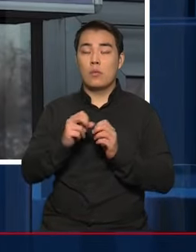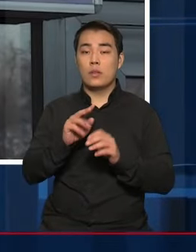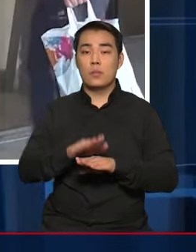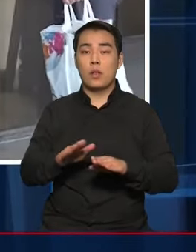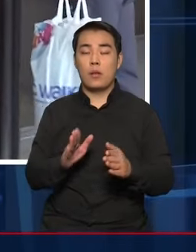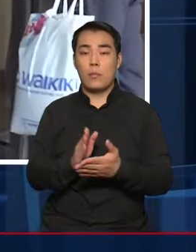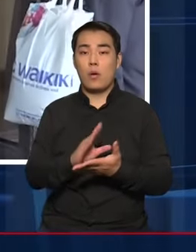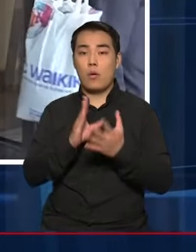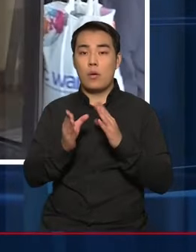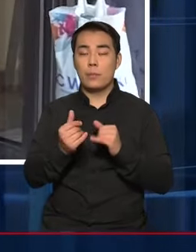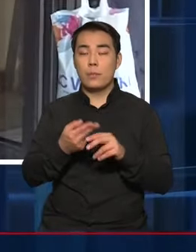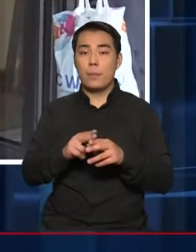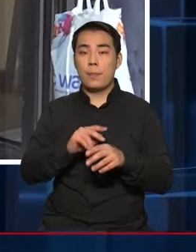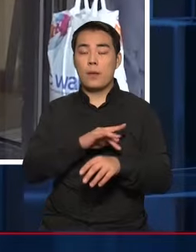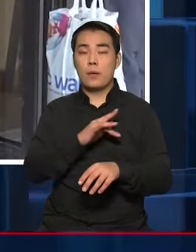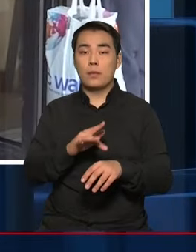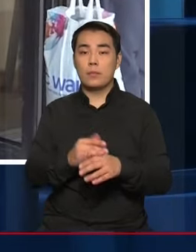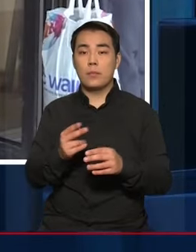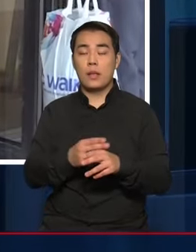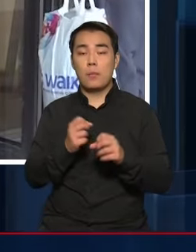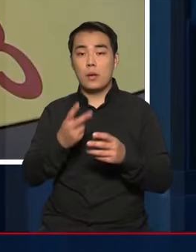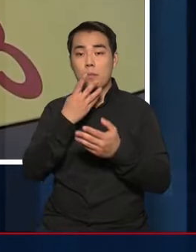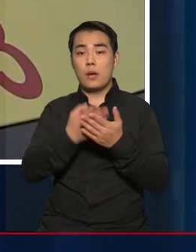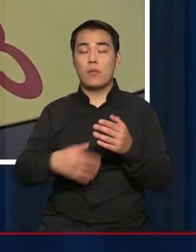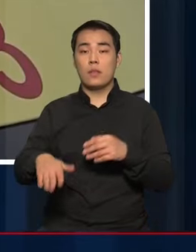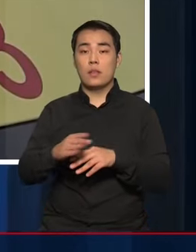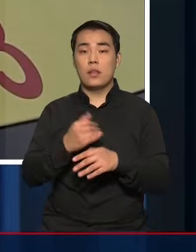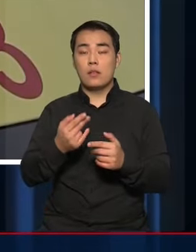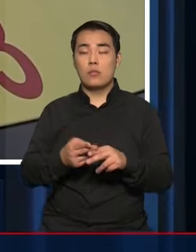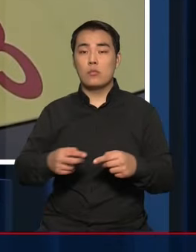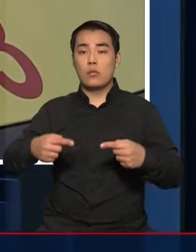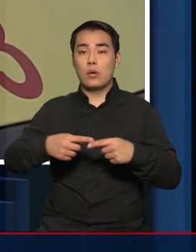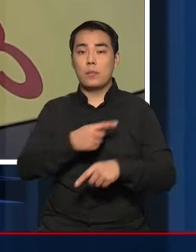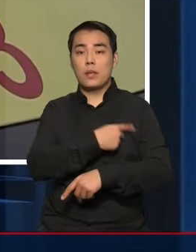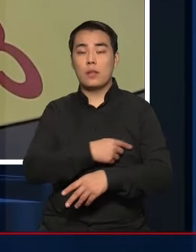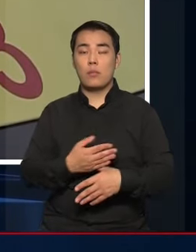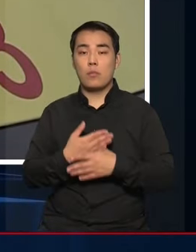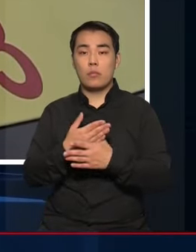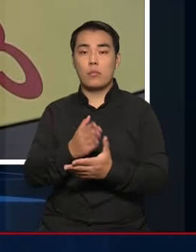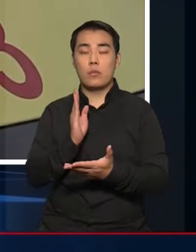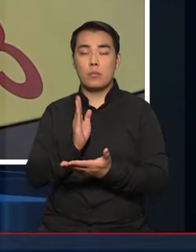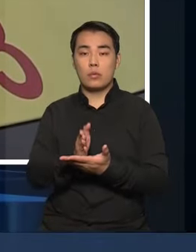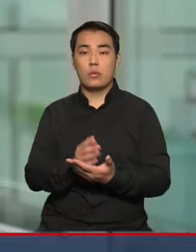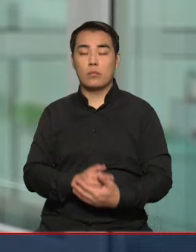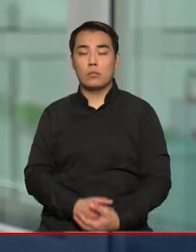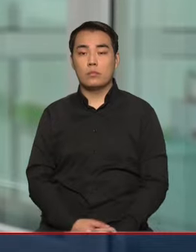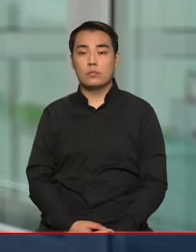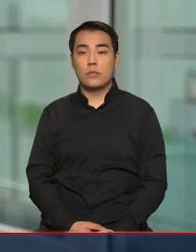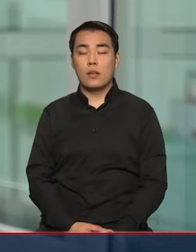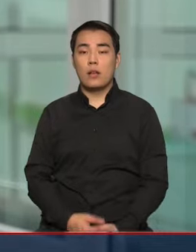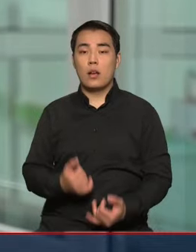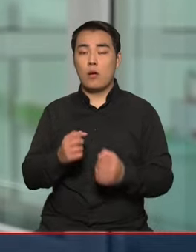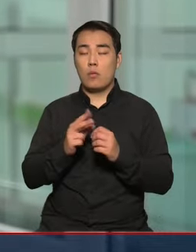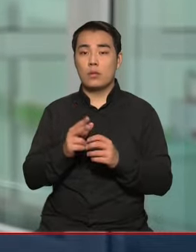бар. Қалалық денсаулық сақтау басқармасының мәліметінше, барлығына тиісті медициналық көмек дер кезінде көрсетілді. Барлығы